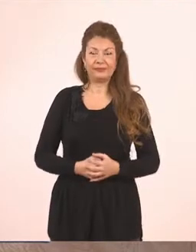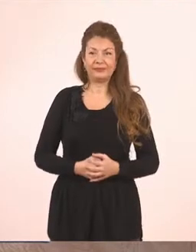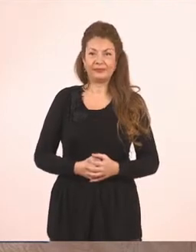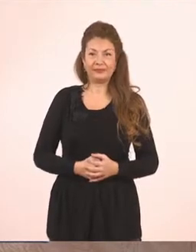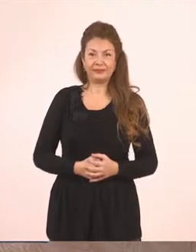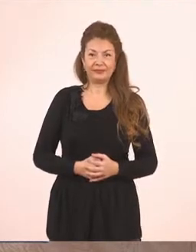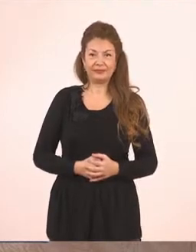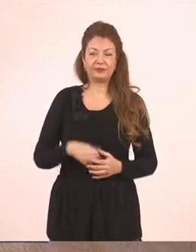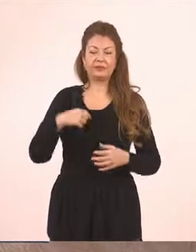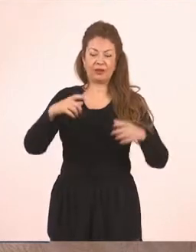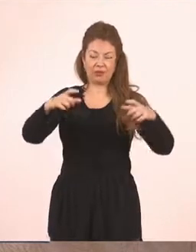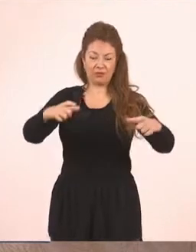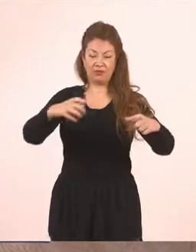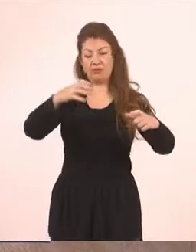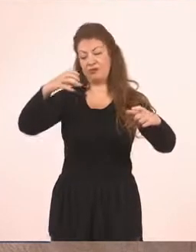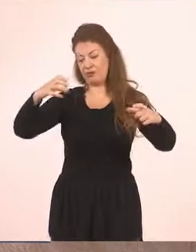Θα το βάλω κάτω.